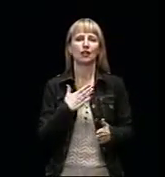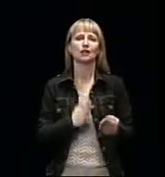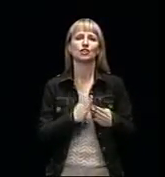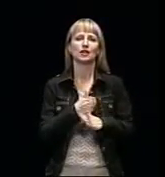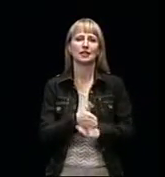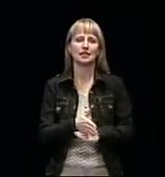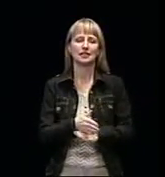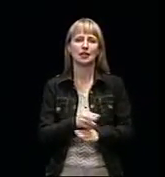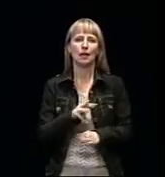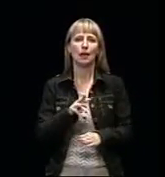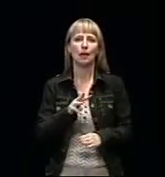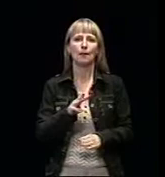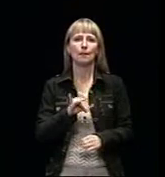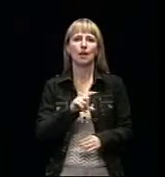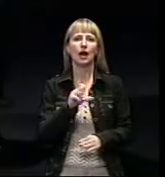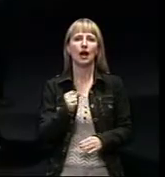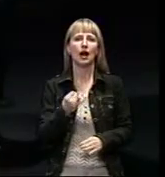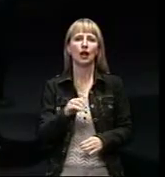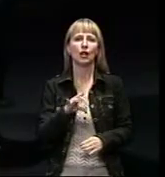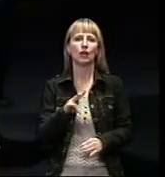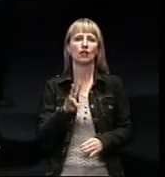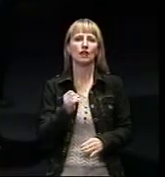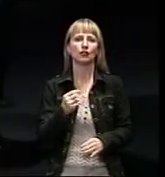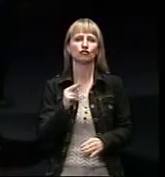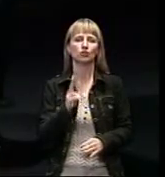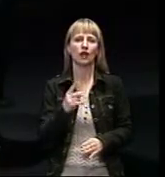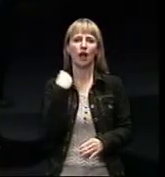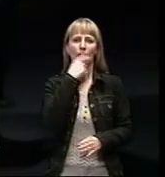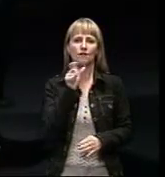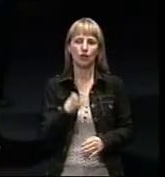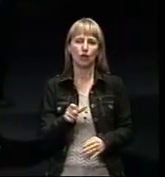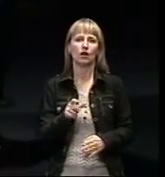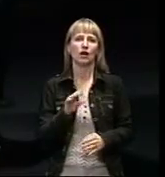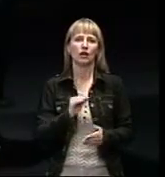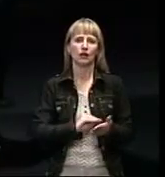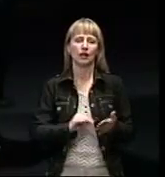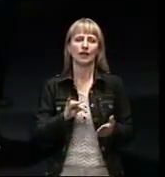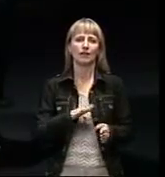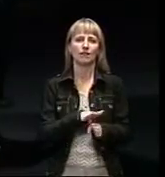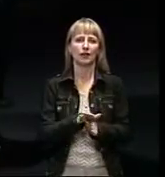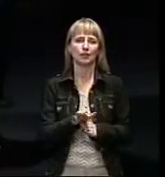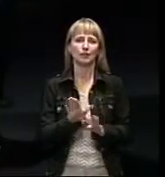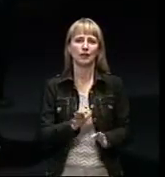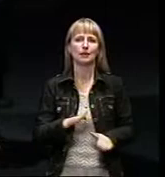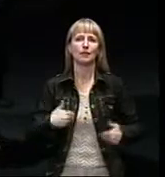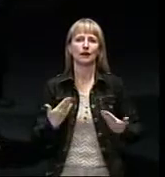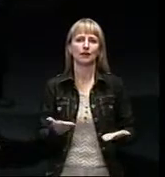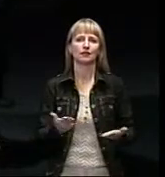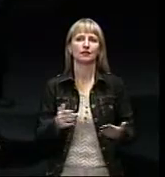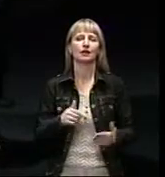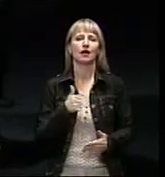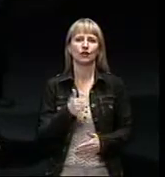гість Михайло Надь, автор і виконавець. Привіт. Привіт. Як справи?